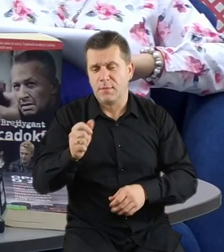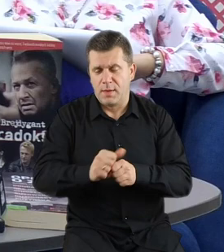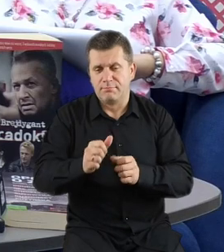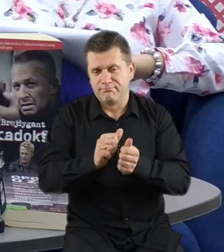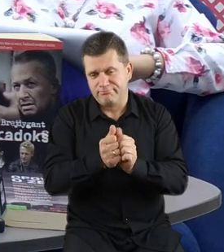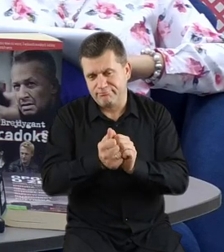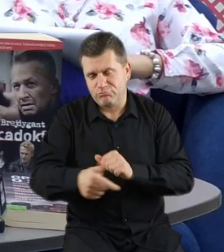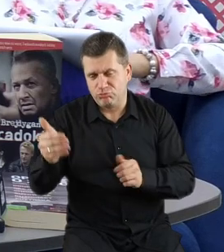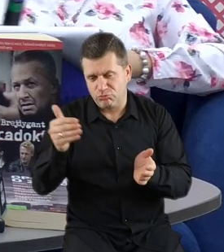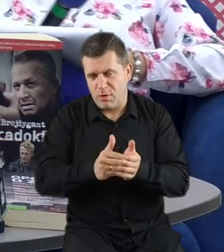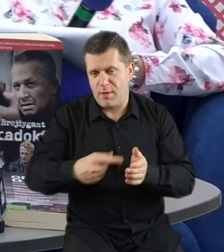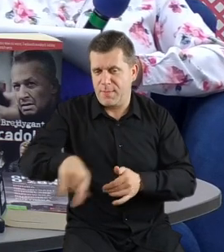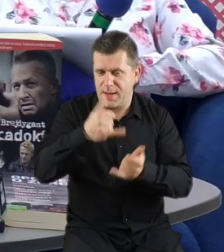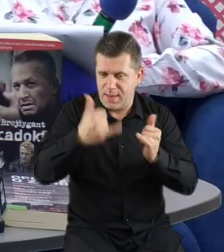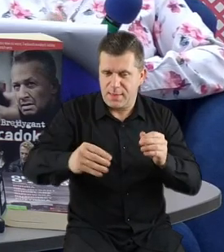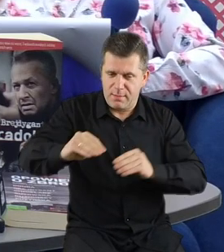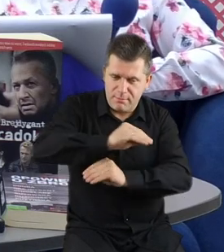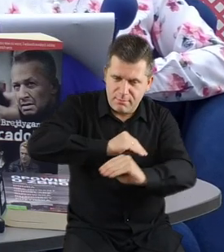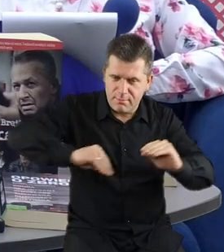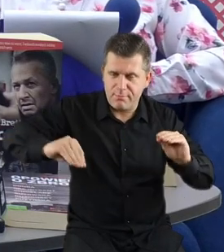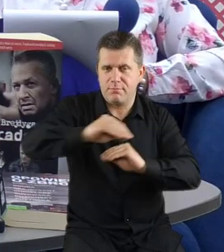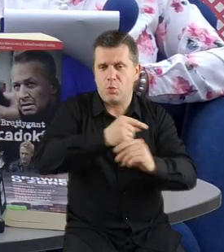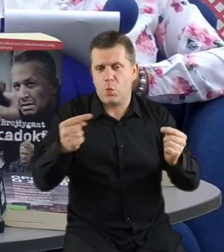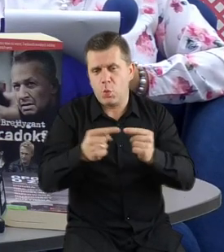przewraca, no, trzeba je inaczej poustawiać, no bo